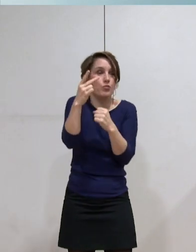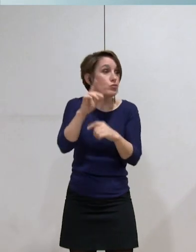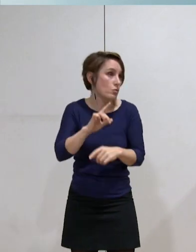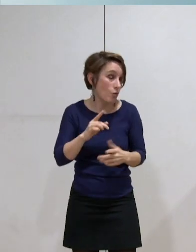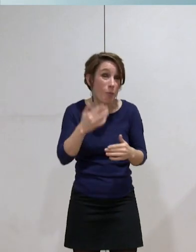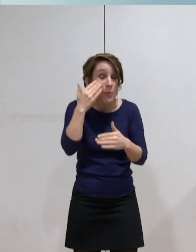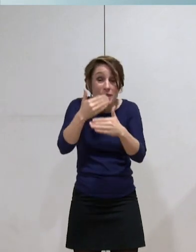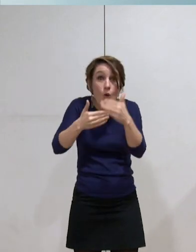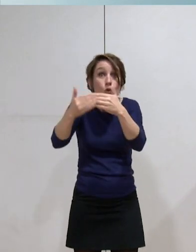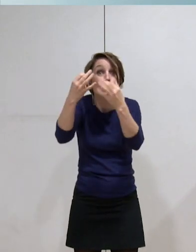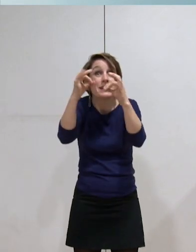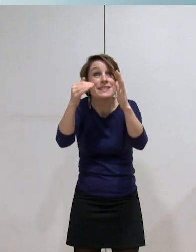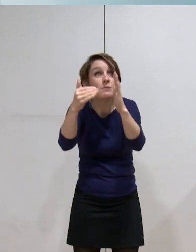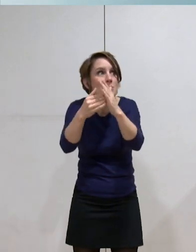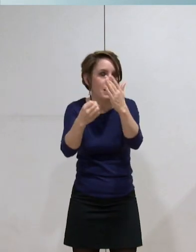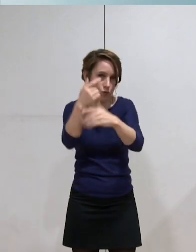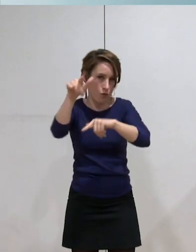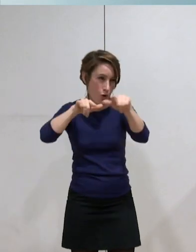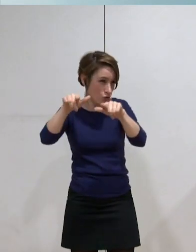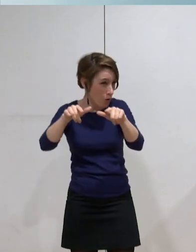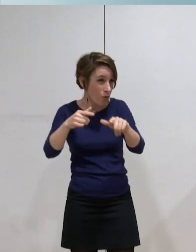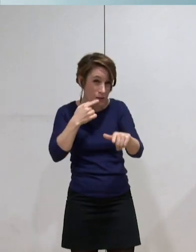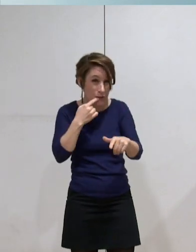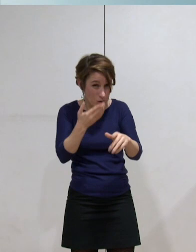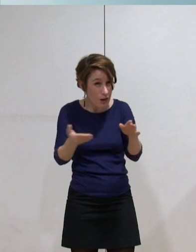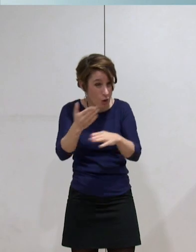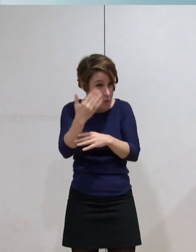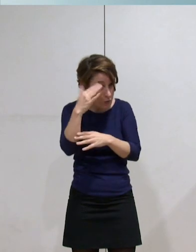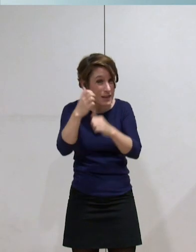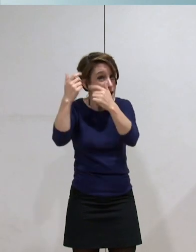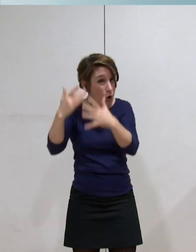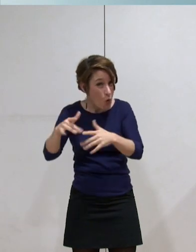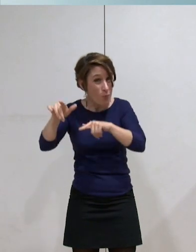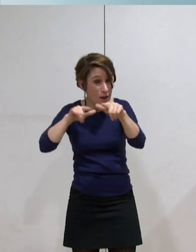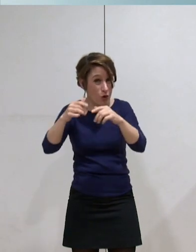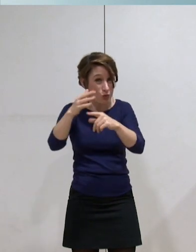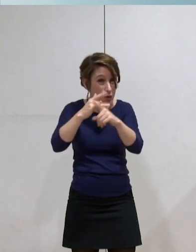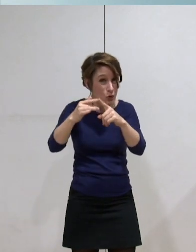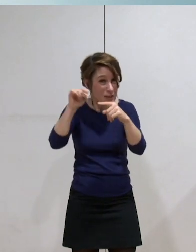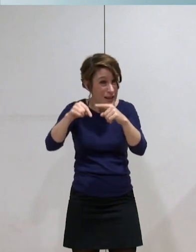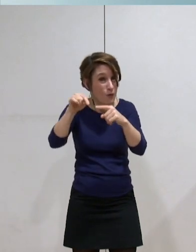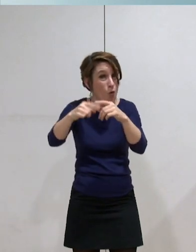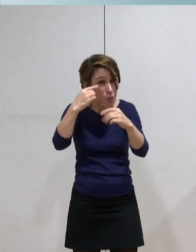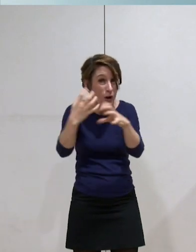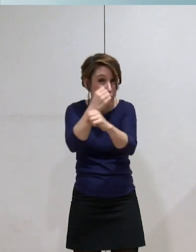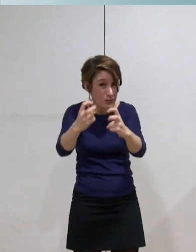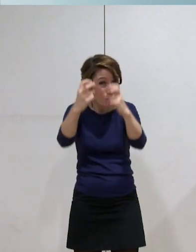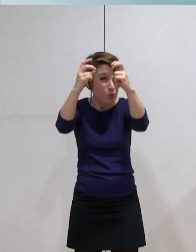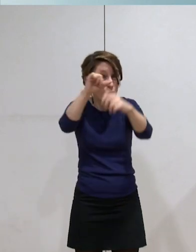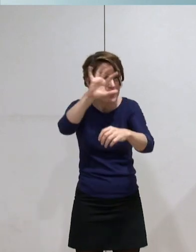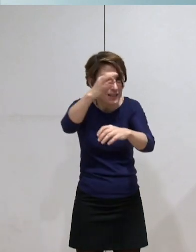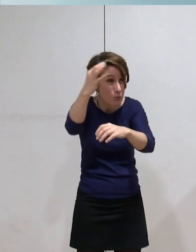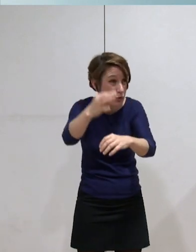10000 logements savez-vous combien il faudrait de construire de pourcentage de logement social pour monter à 25 %. il faudrait